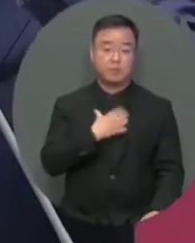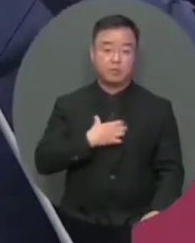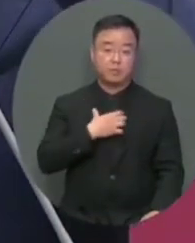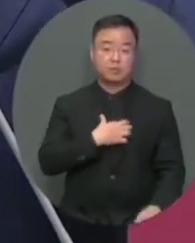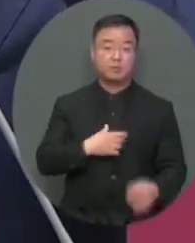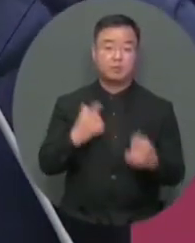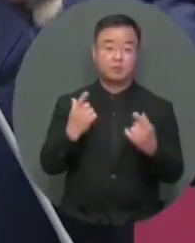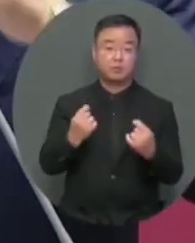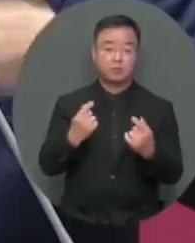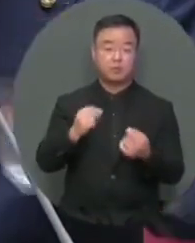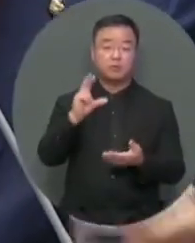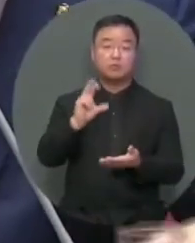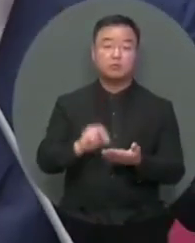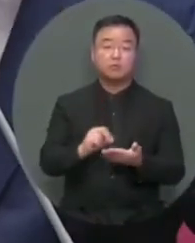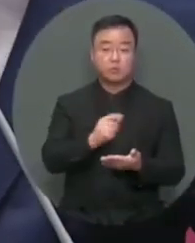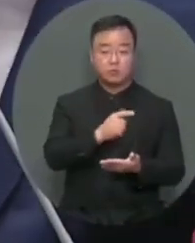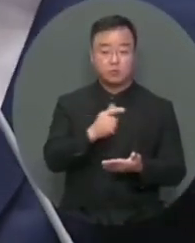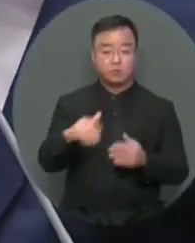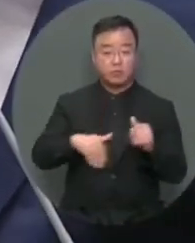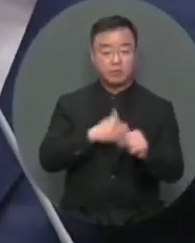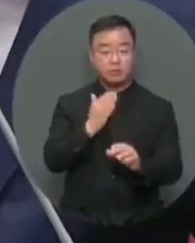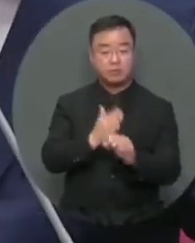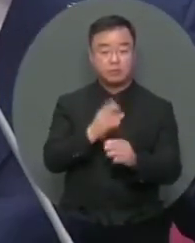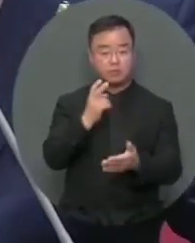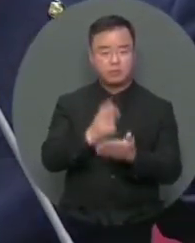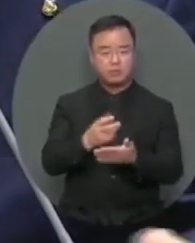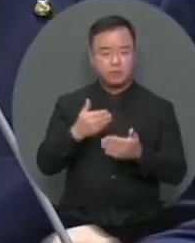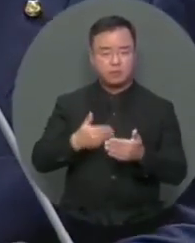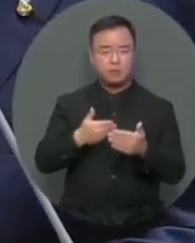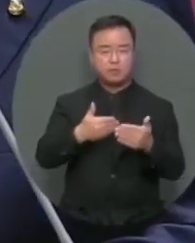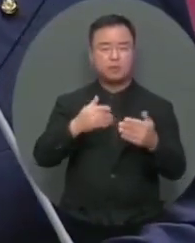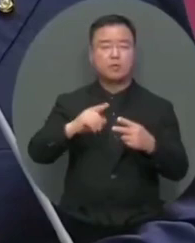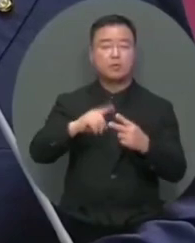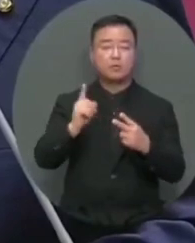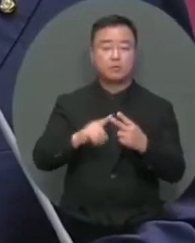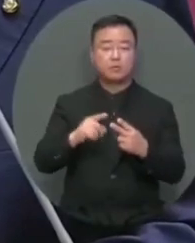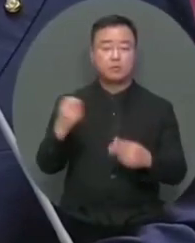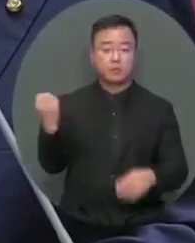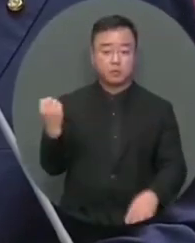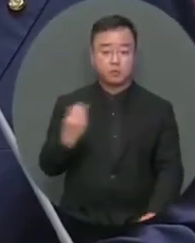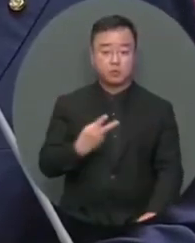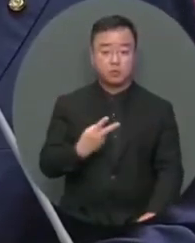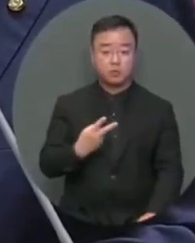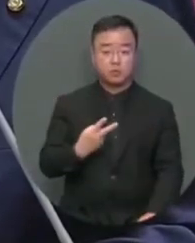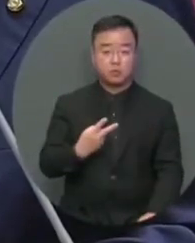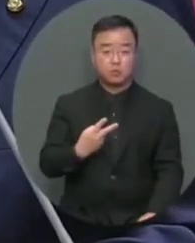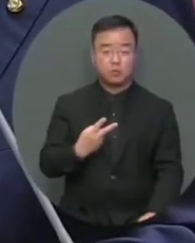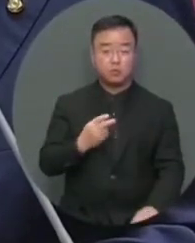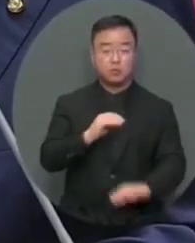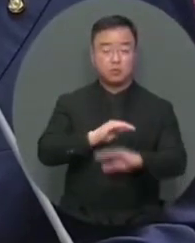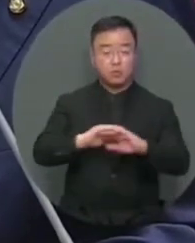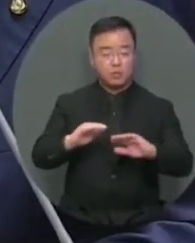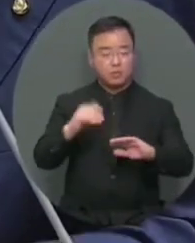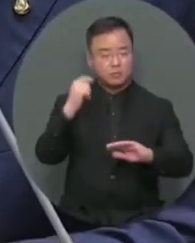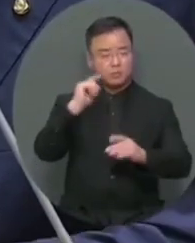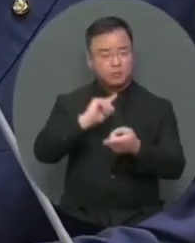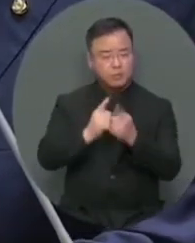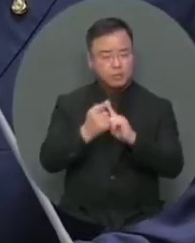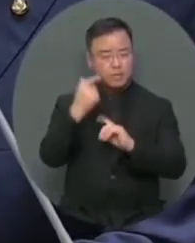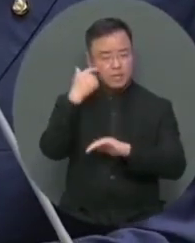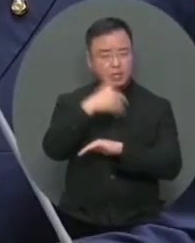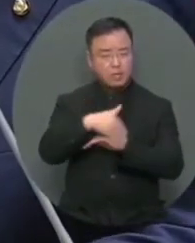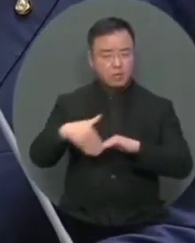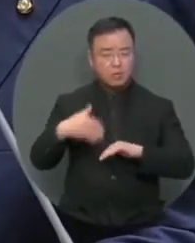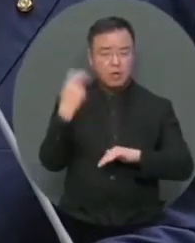그러한 사안들에서 그러한 법적 절차나 또는 그 대안이 검토되는 것이